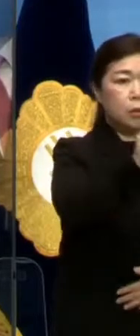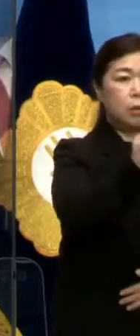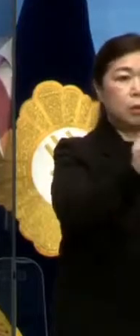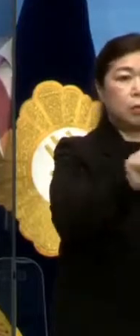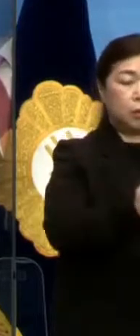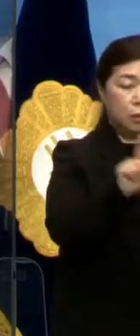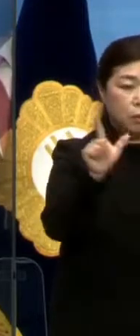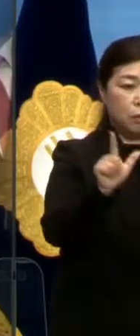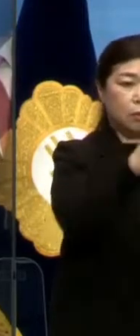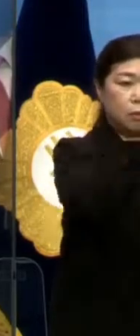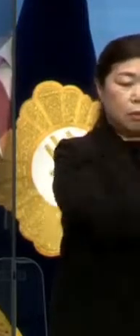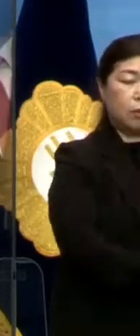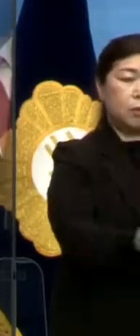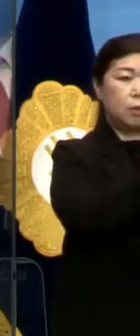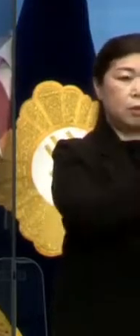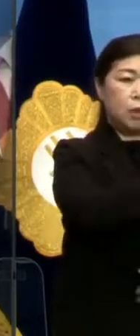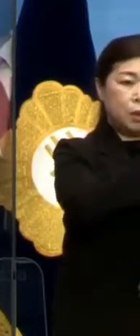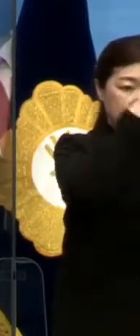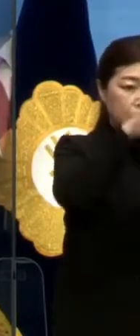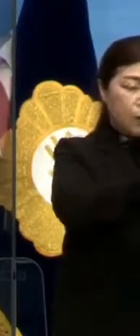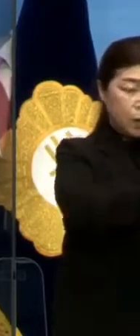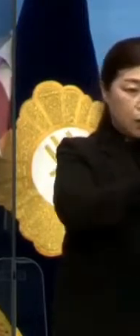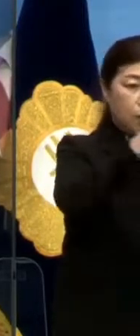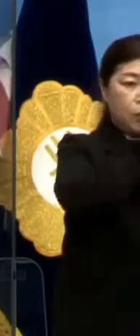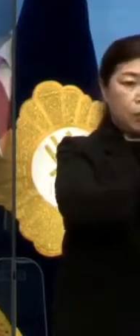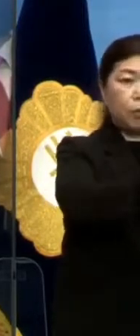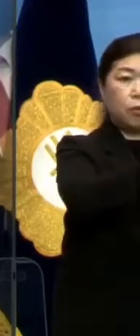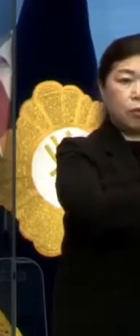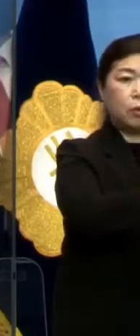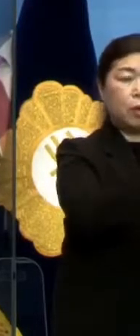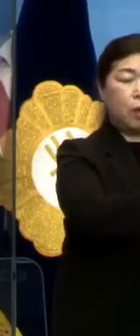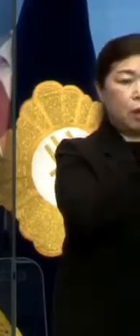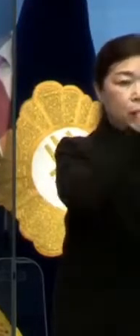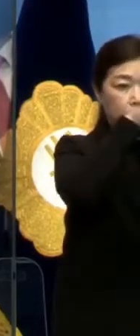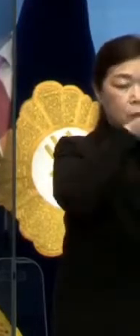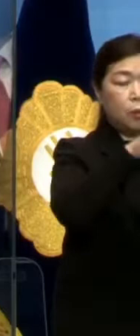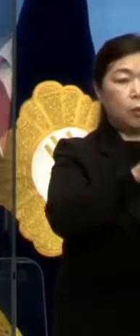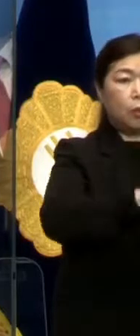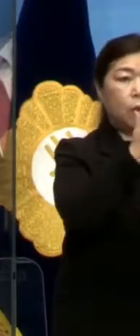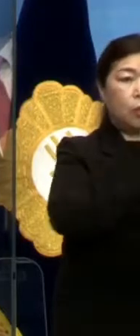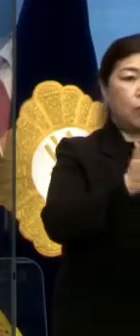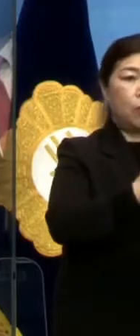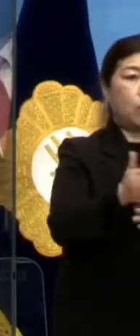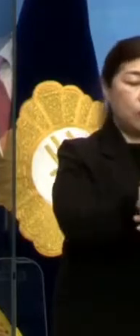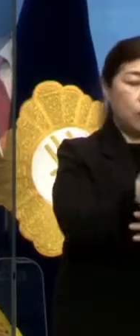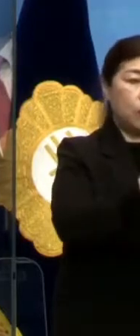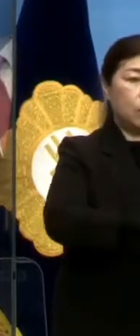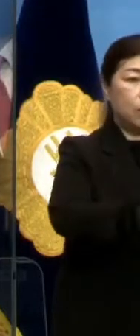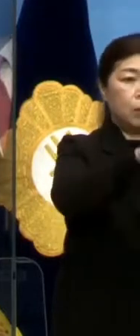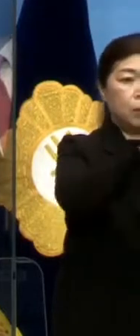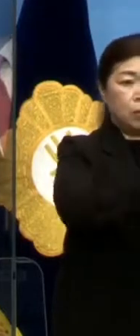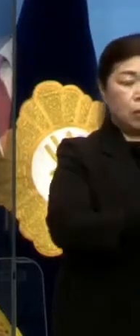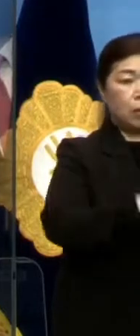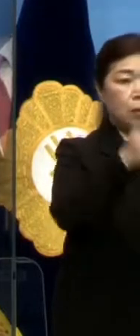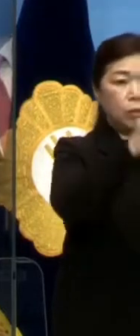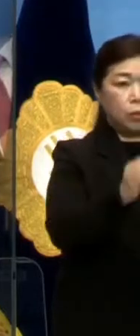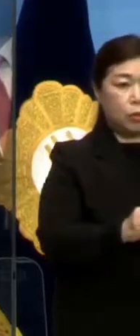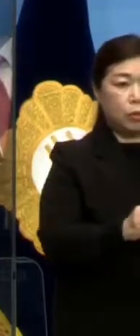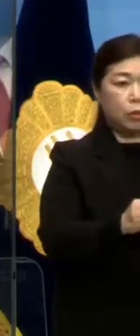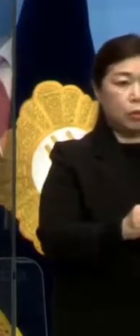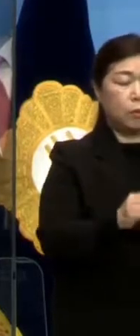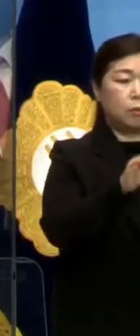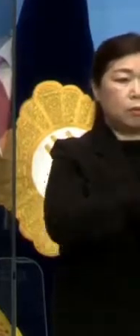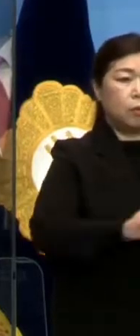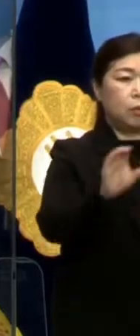2021년 역대 최대 예산안 편성에도 농업 예산의 마지막 보루였던 3%의 벽을 지키지